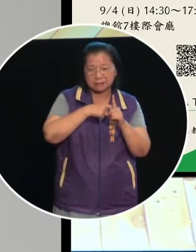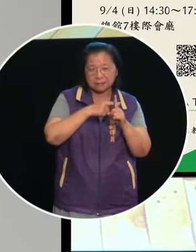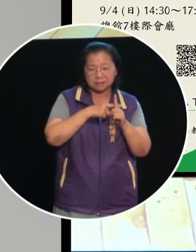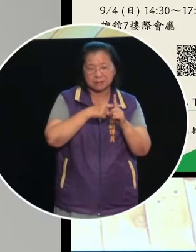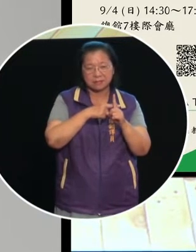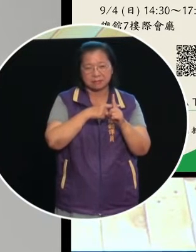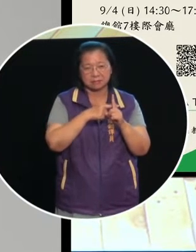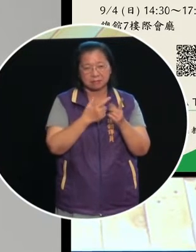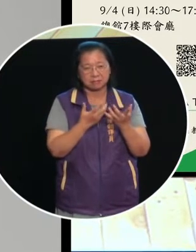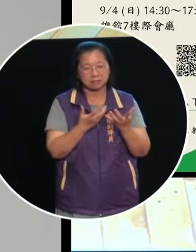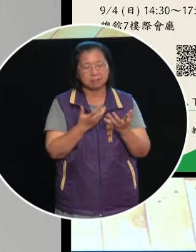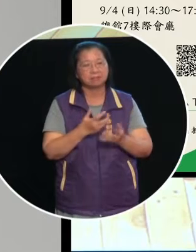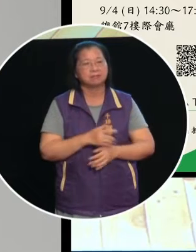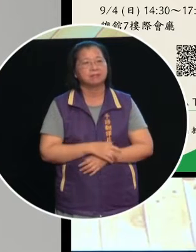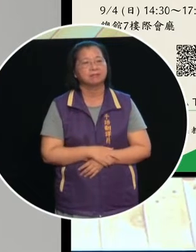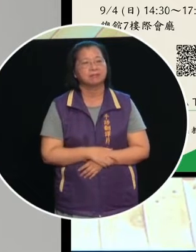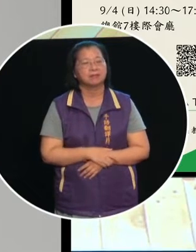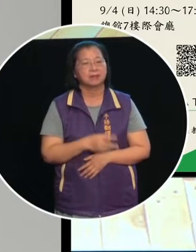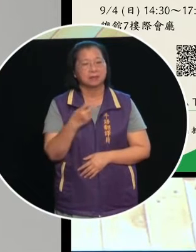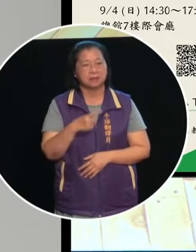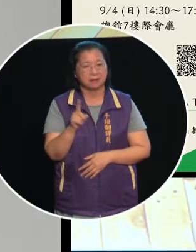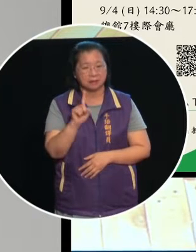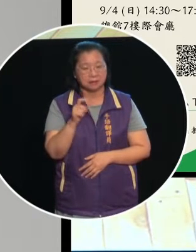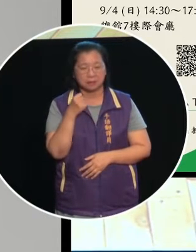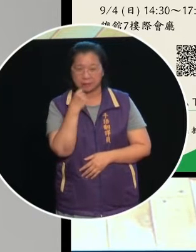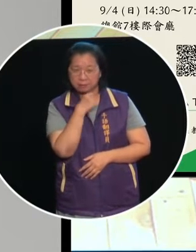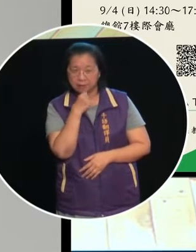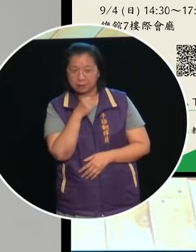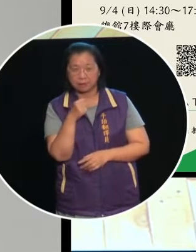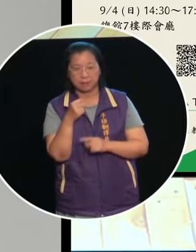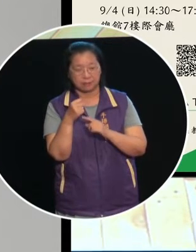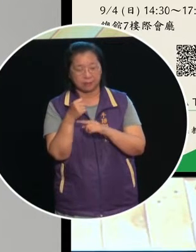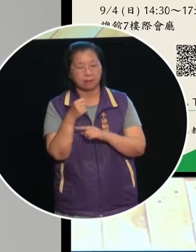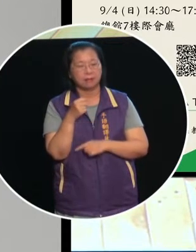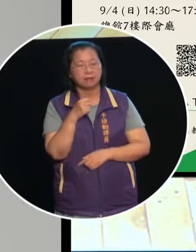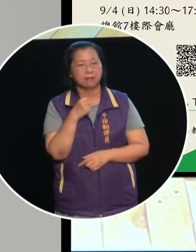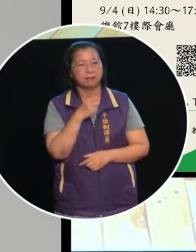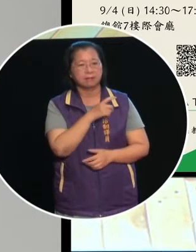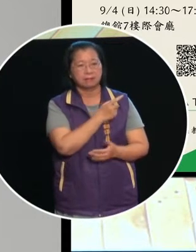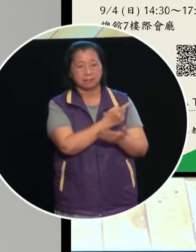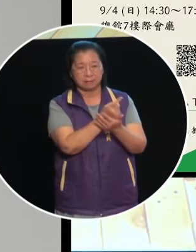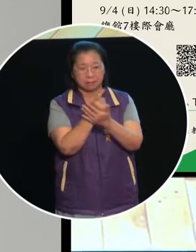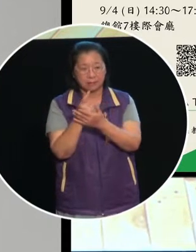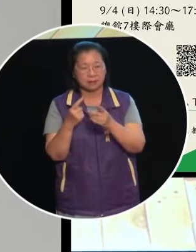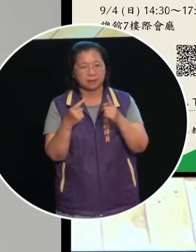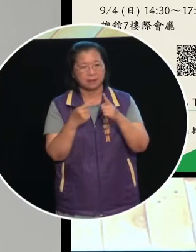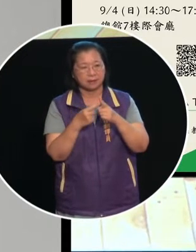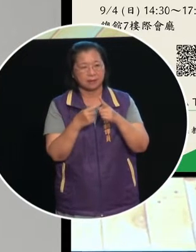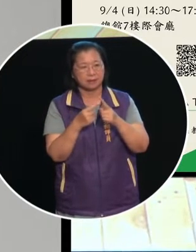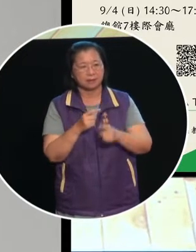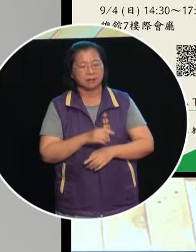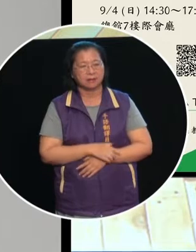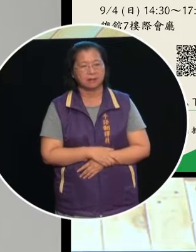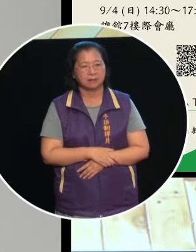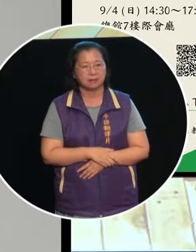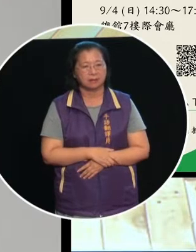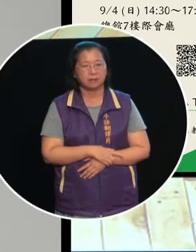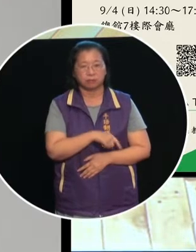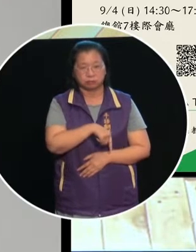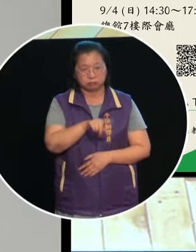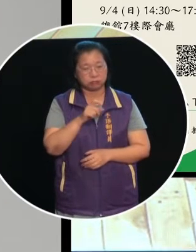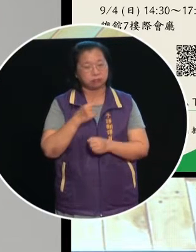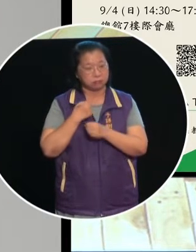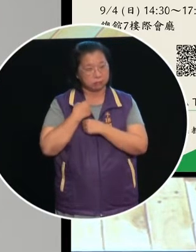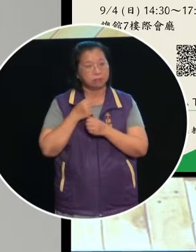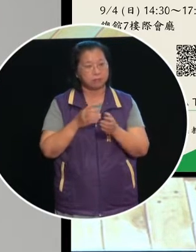的低，而且台湾还是每个人都以前是每个人要去当兵，